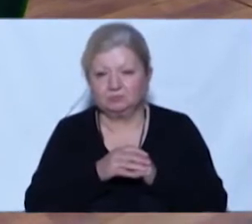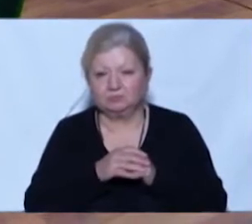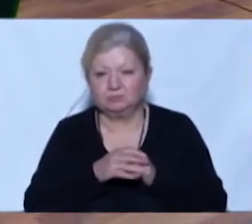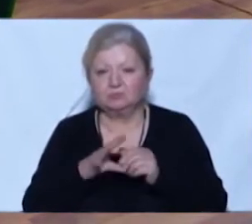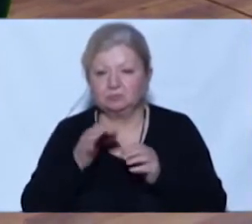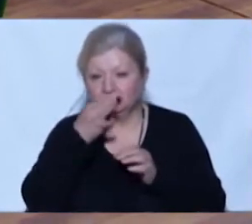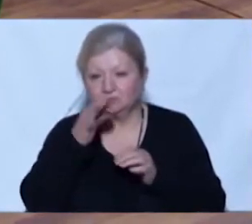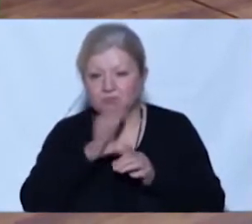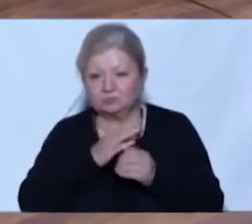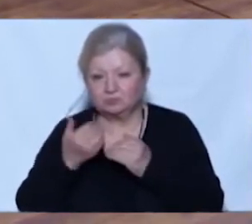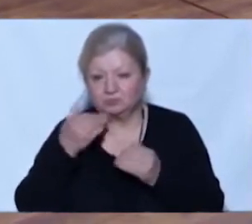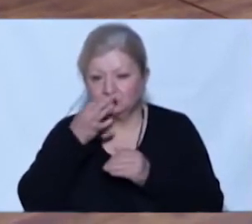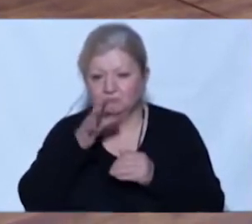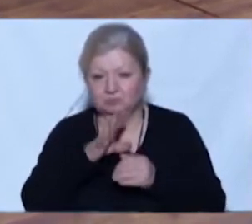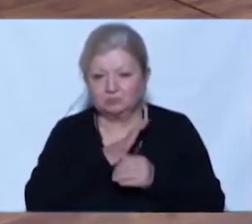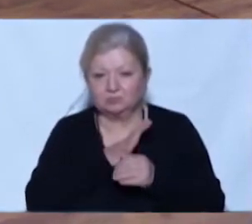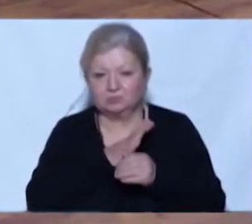როგორც გითხარით,